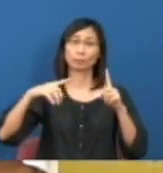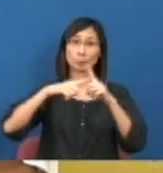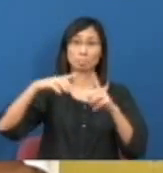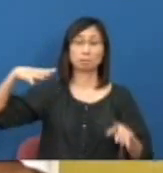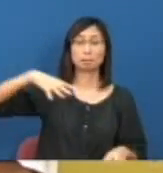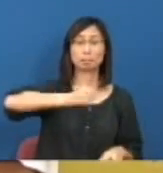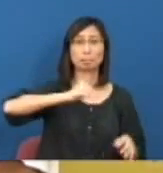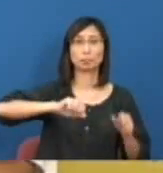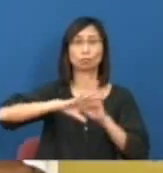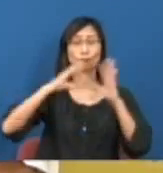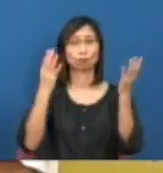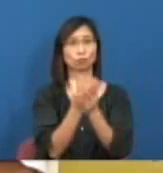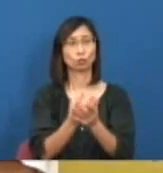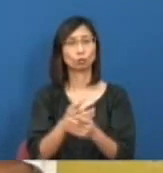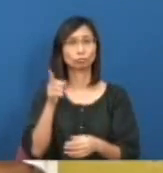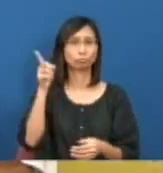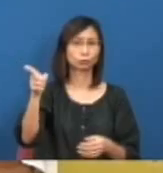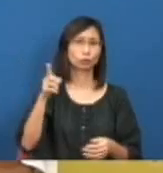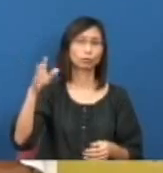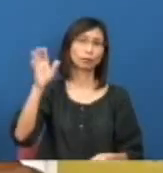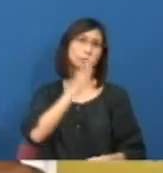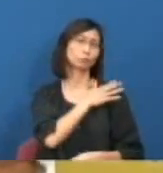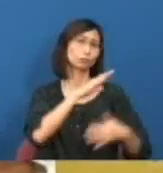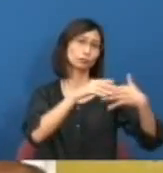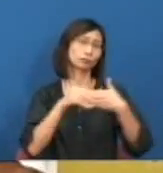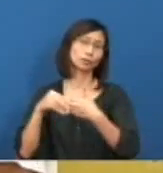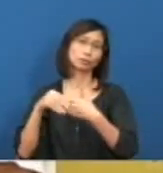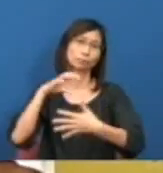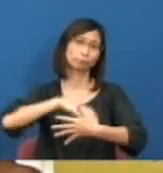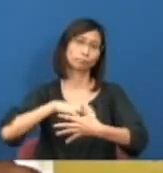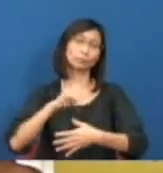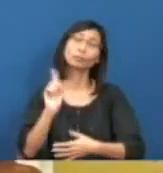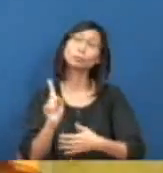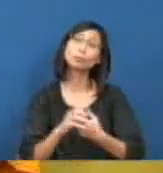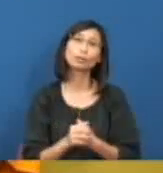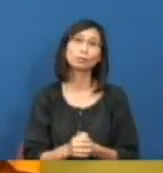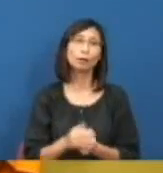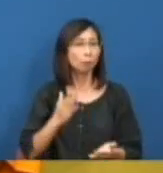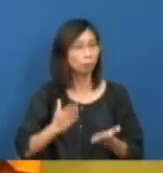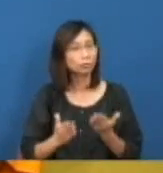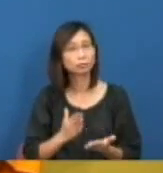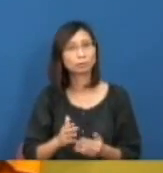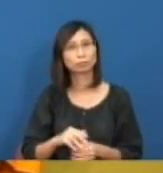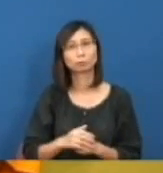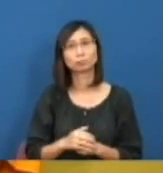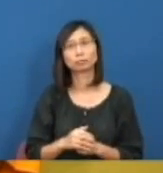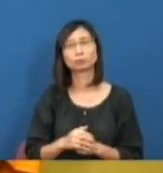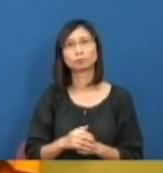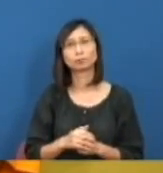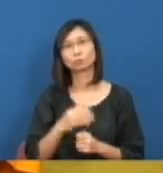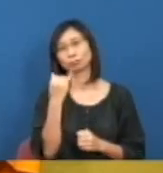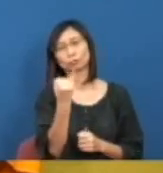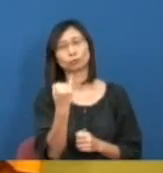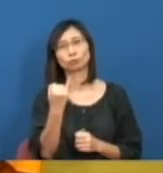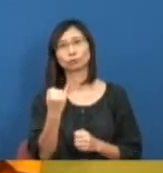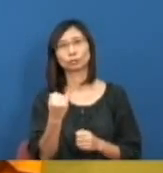嘅支部底下又點咧？係嘛？即係佢 其實可能係一個好差嘅一